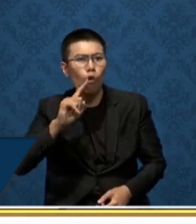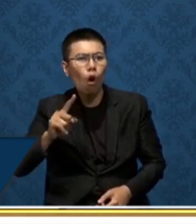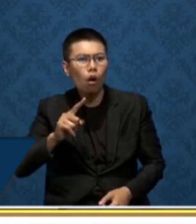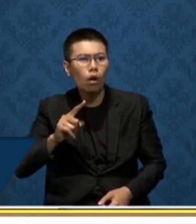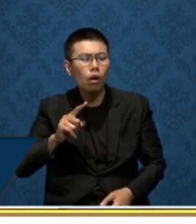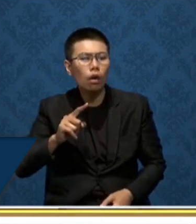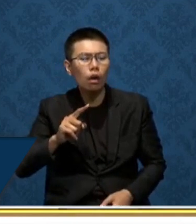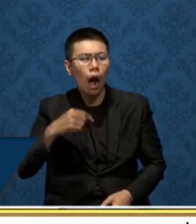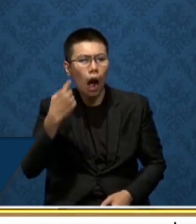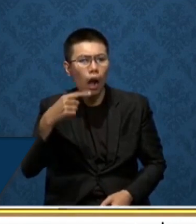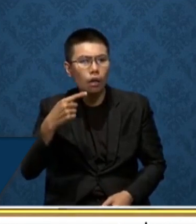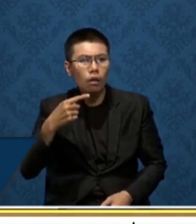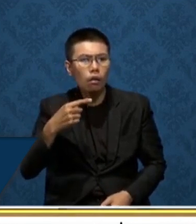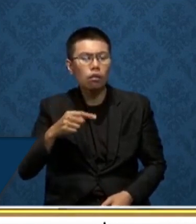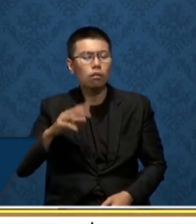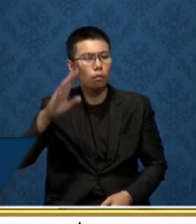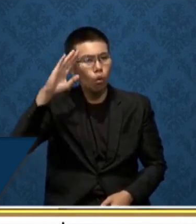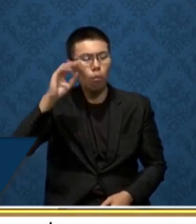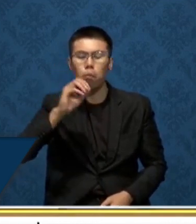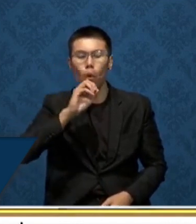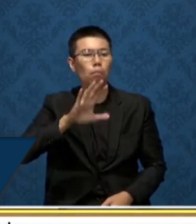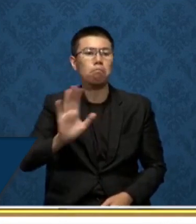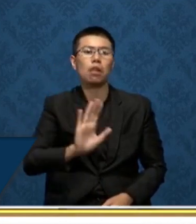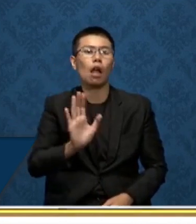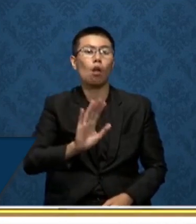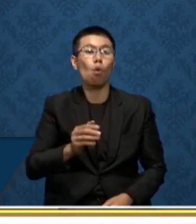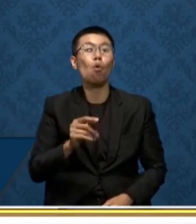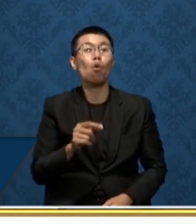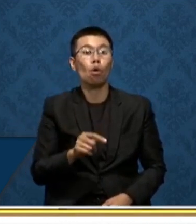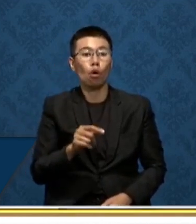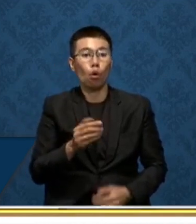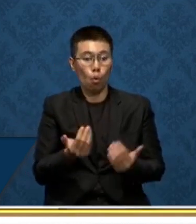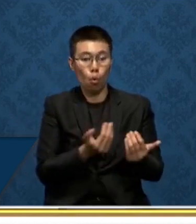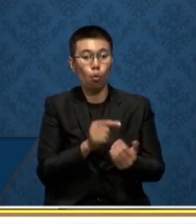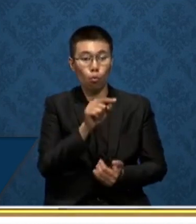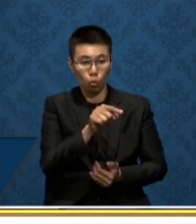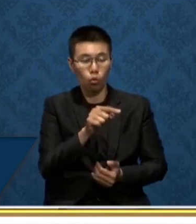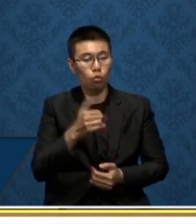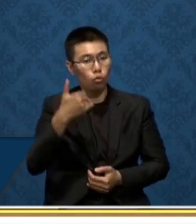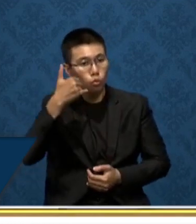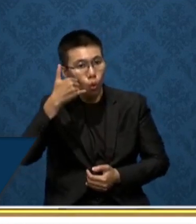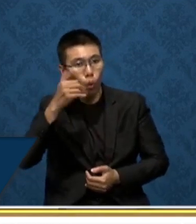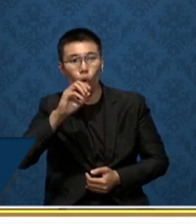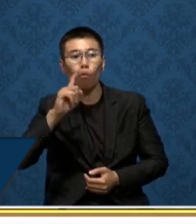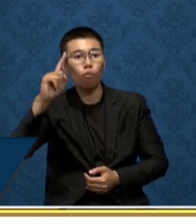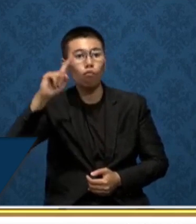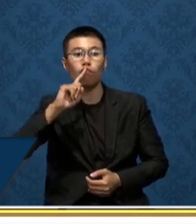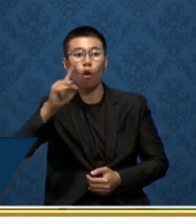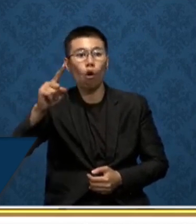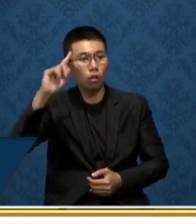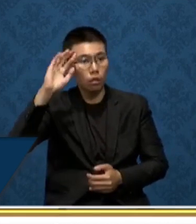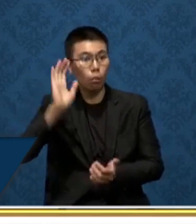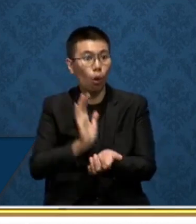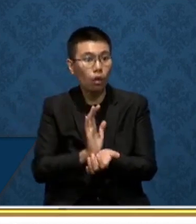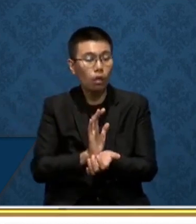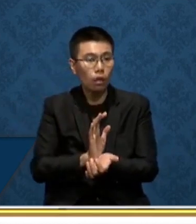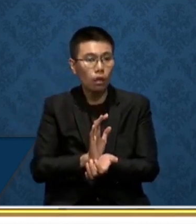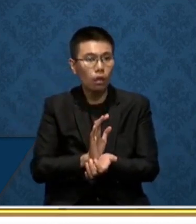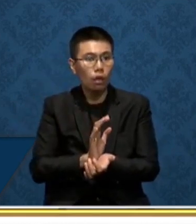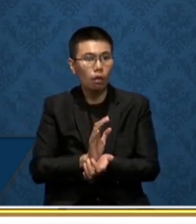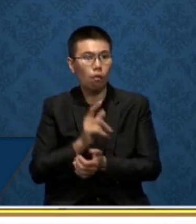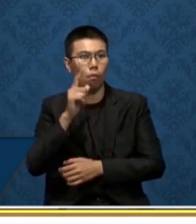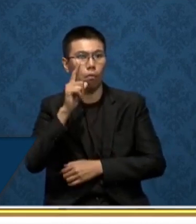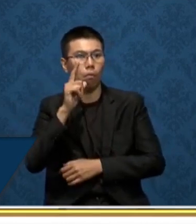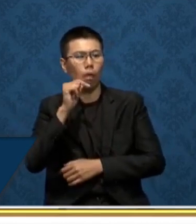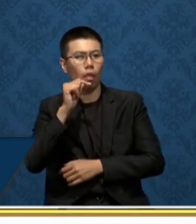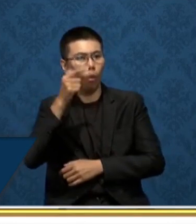ย่างเงี้ยตำรวจบอกว่าไม่ใช่นะครับลูกของคุณแหละโทรแจ้งนะครับอันนี้อาจจะเป็นการเซอร์ไพรส์ของคุณแม่